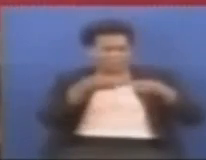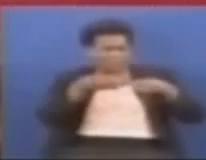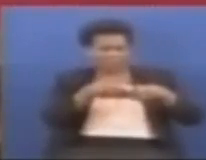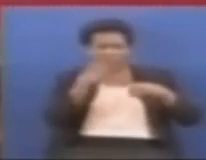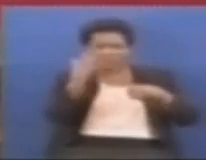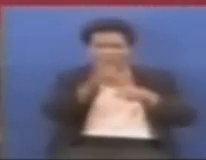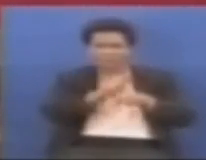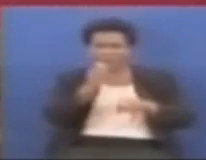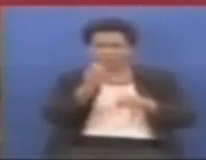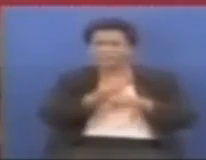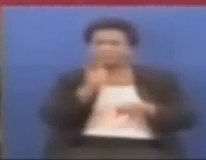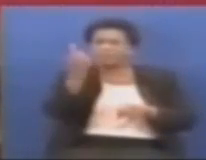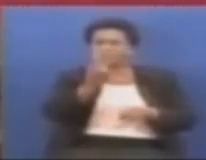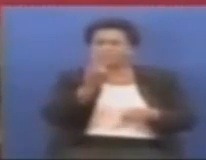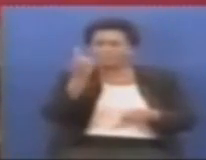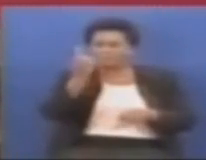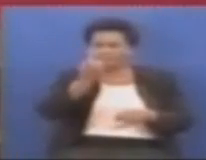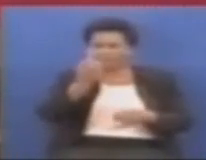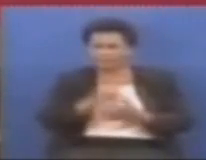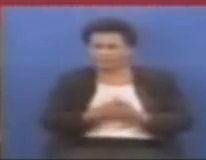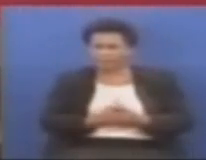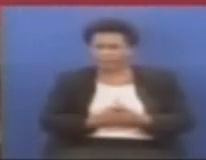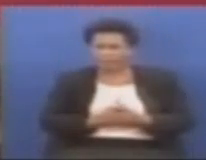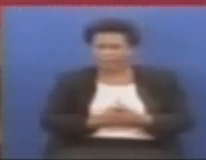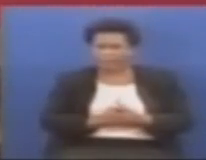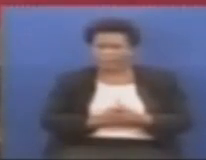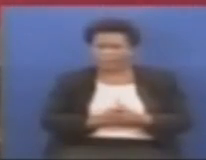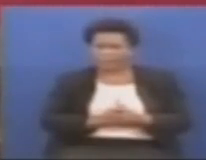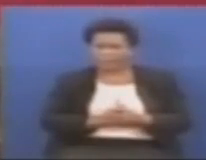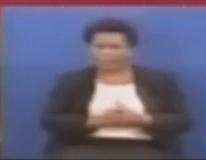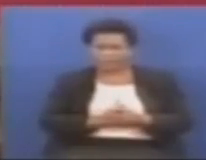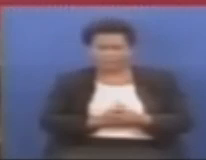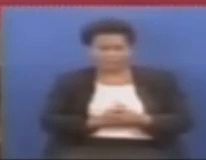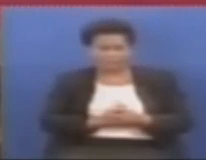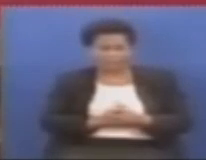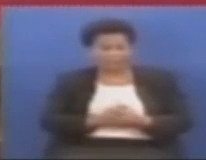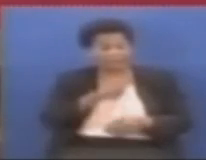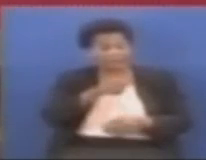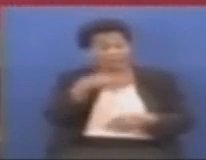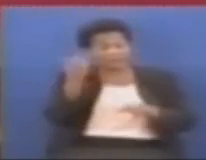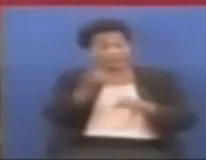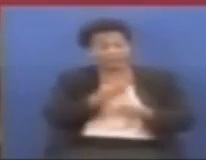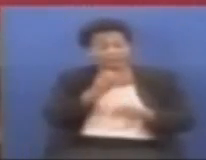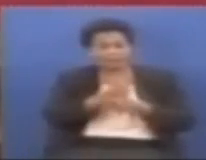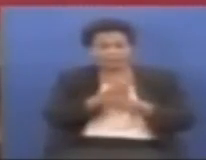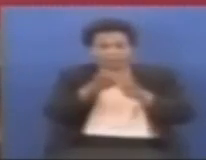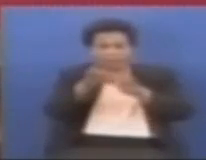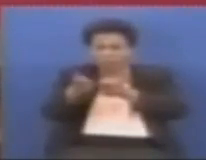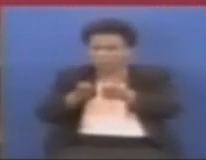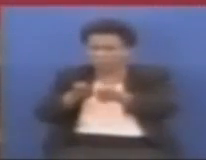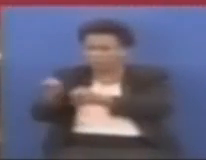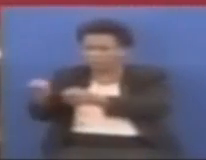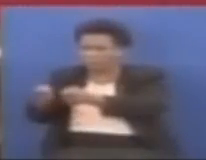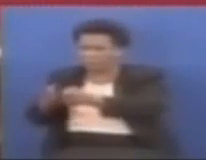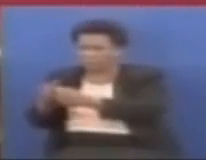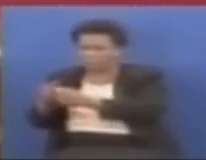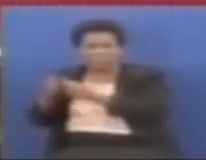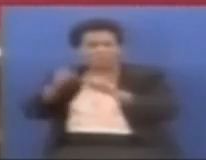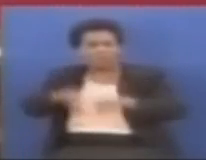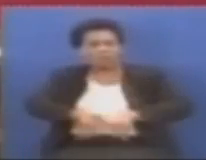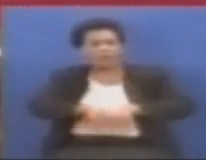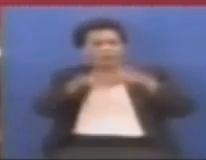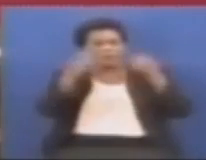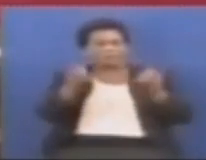wataendelea kushambulia maeneo mbalimbali ili kukamilisha na Watanzania wapate fursa ya kutumia umeme kwa bei nafuu, ikiwa ni azma ya serikali yetu ya awamu ya tano. Asante